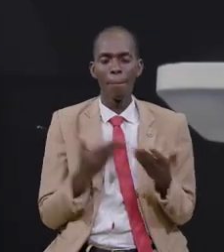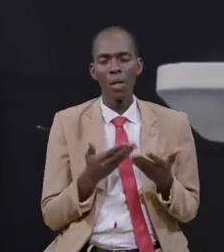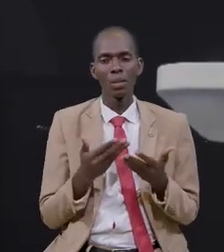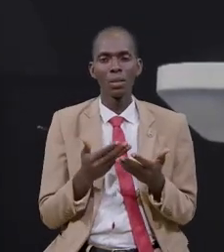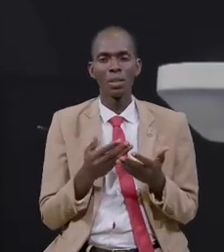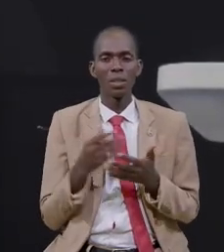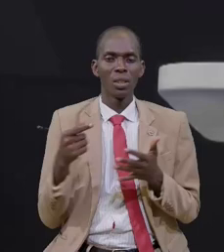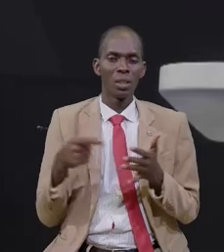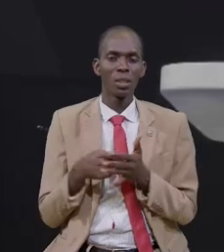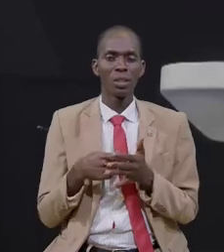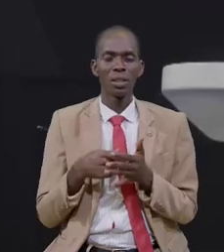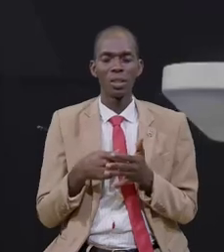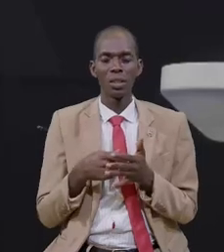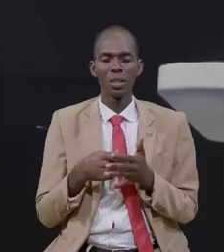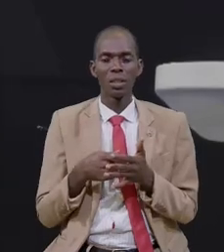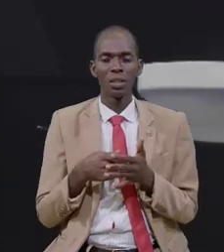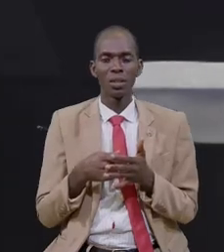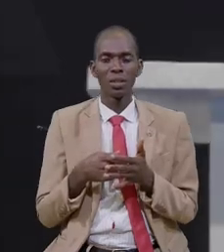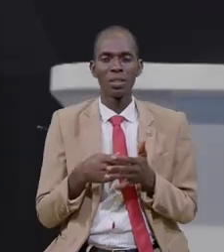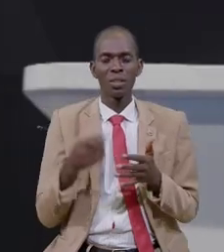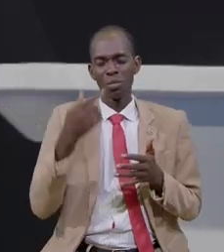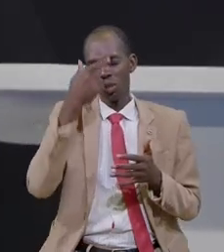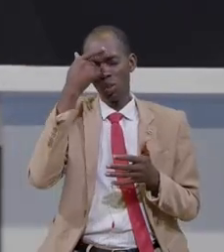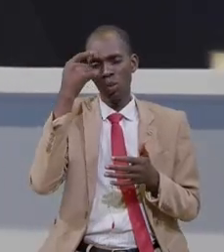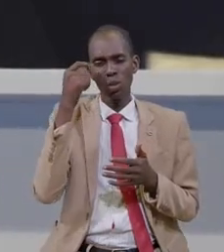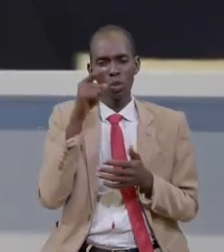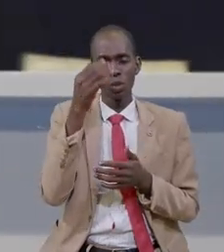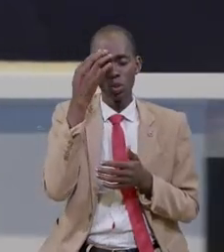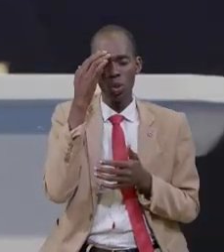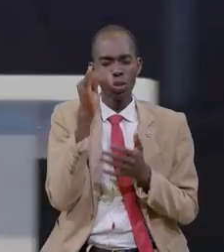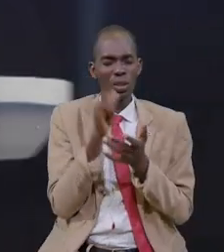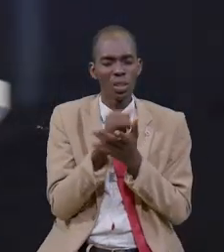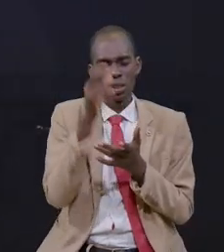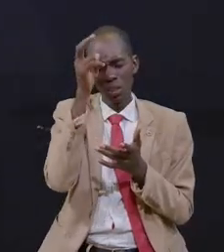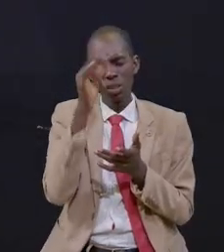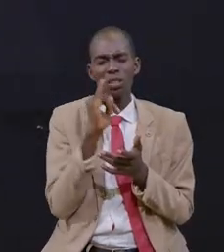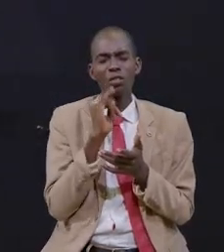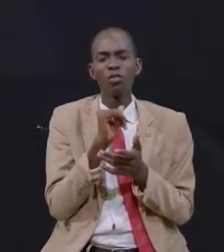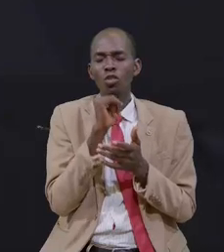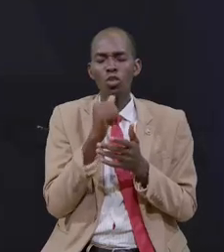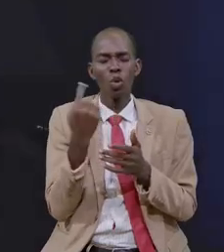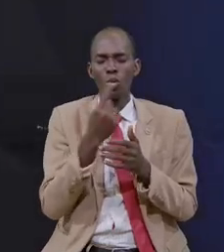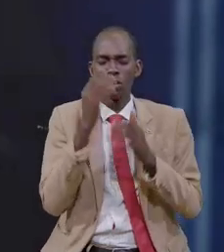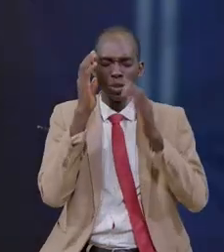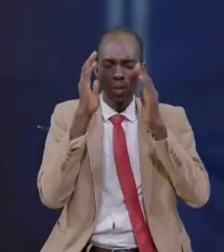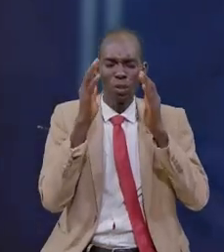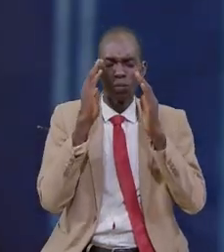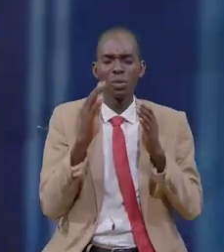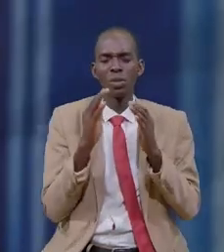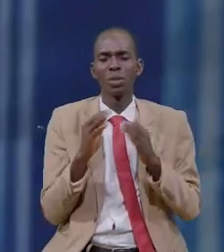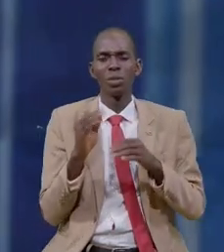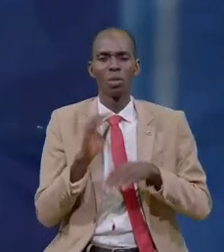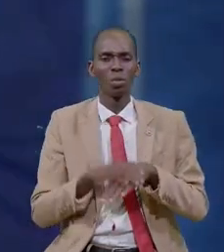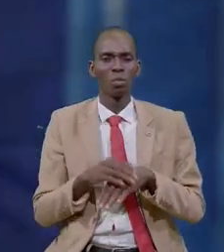l'infirmité, la maladie, le cancer. Parce que Satan ne s'intéresse pas à la vision, au